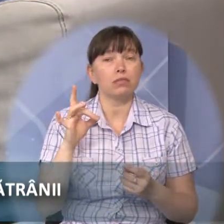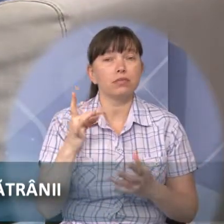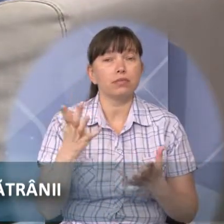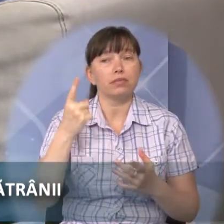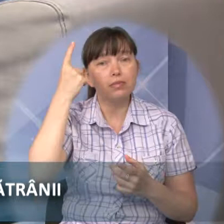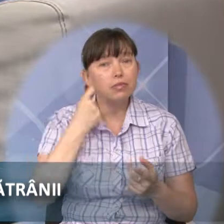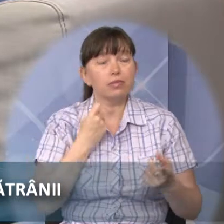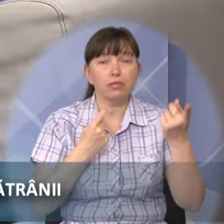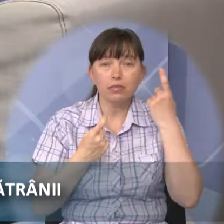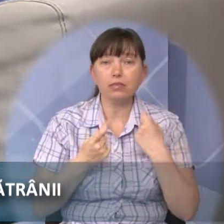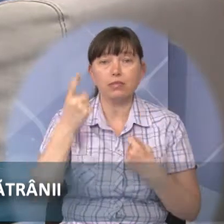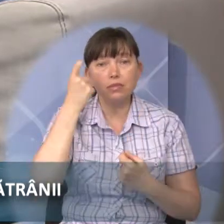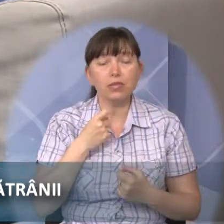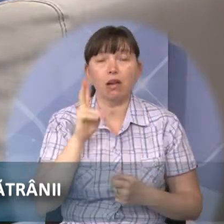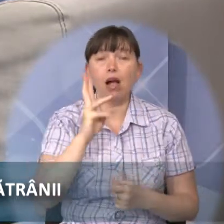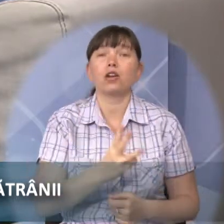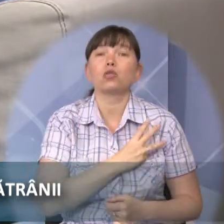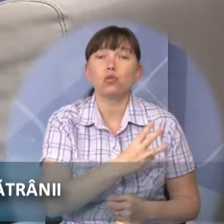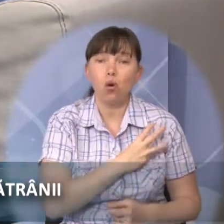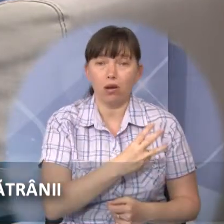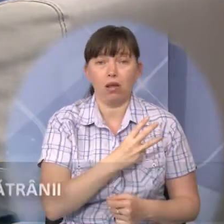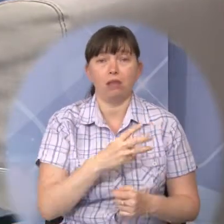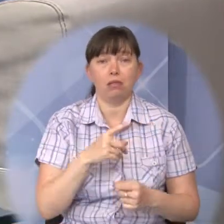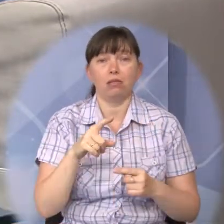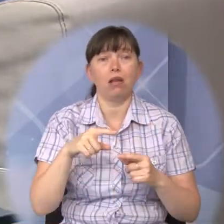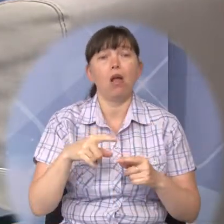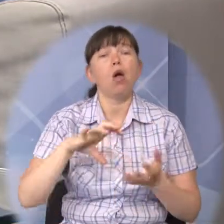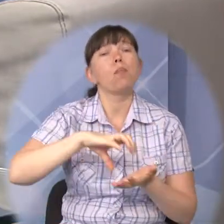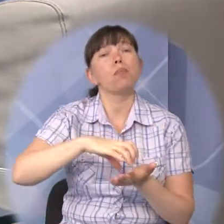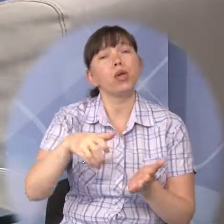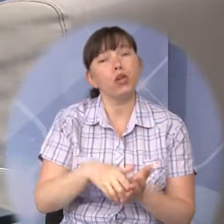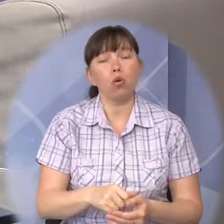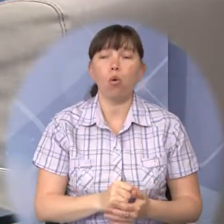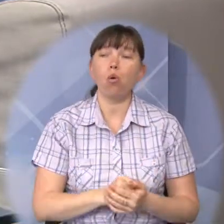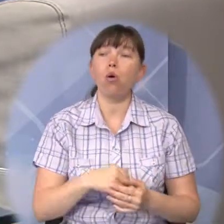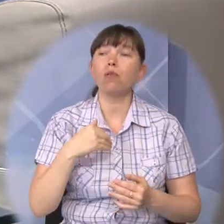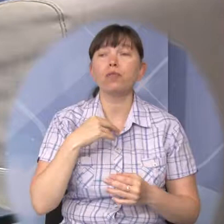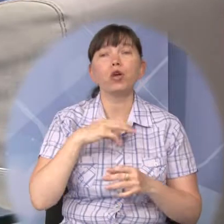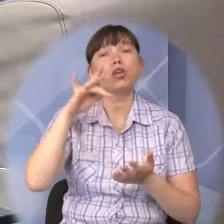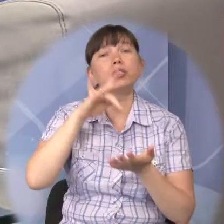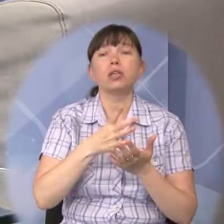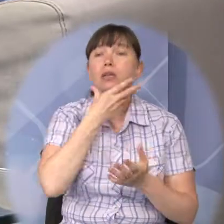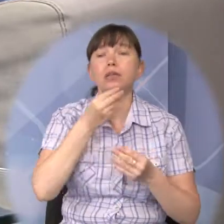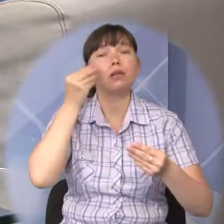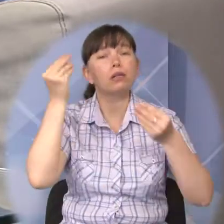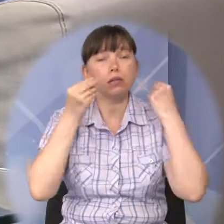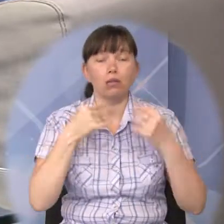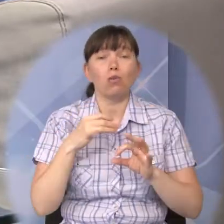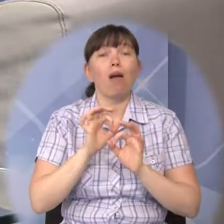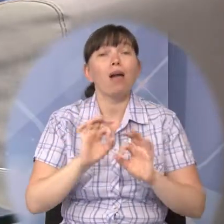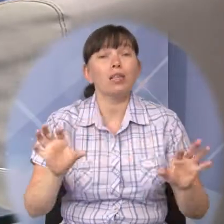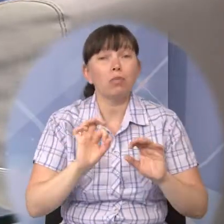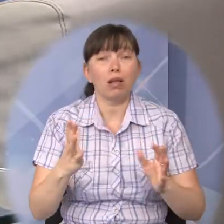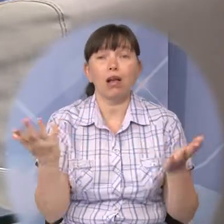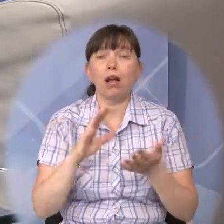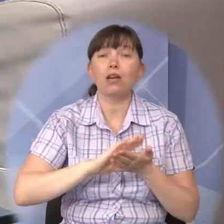la asistente medicale, însă care își doresc să lucreze în birou sau își doresc să lucreze în centre de frumusețe, dar că noi le explicăm că condițiile ar